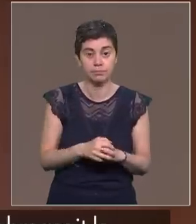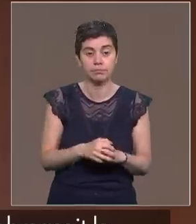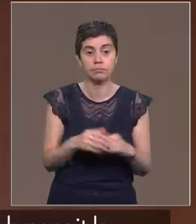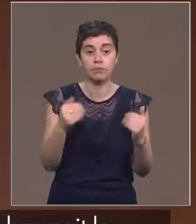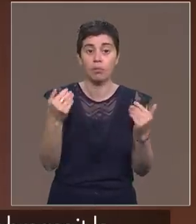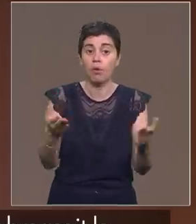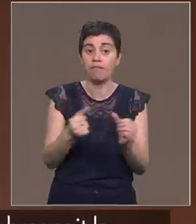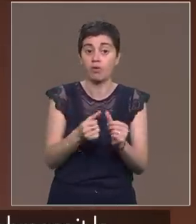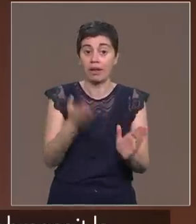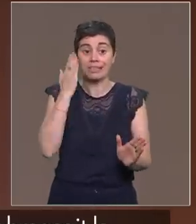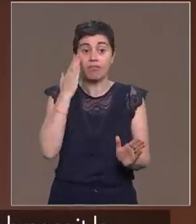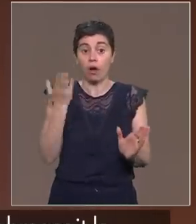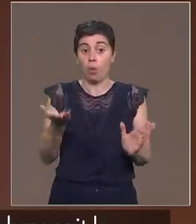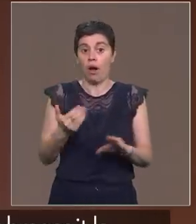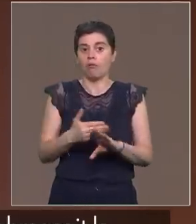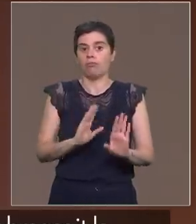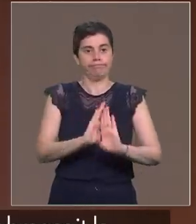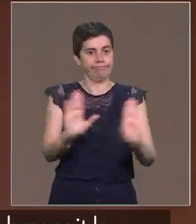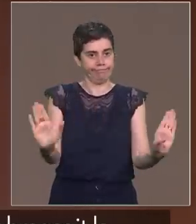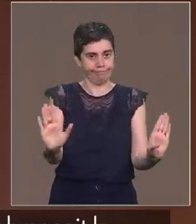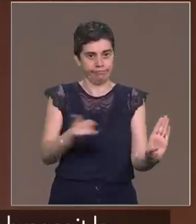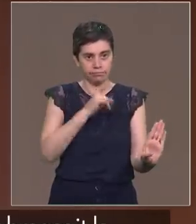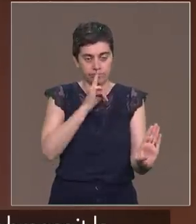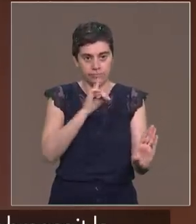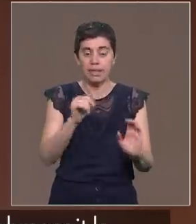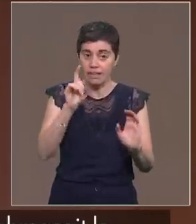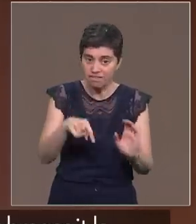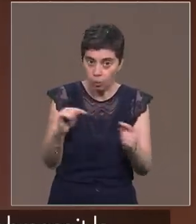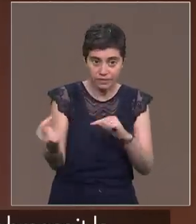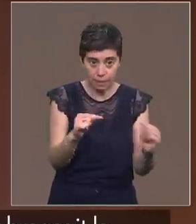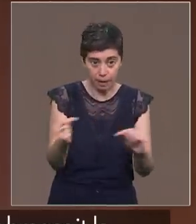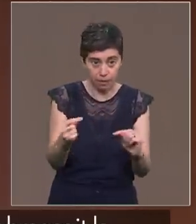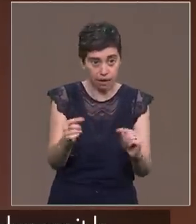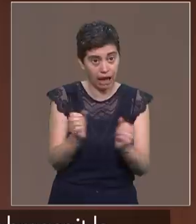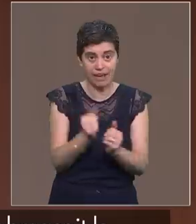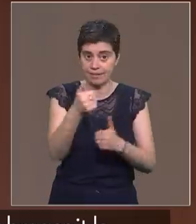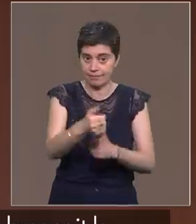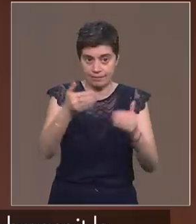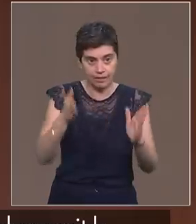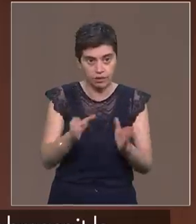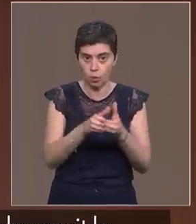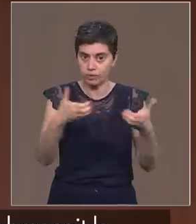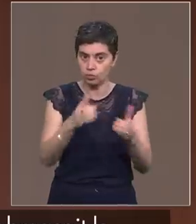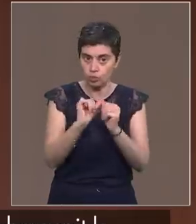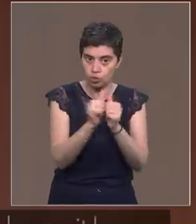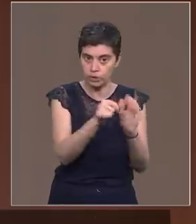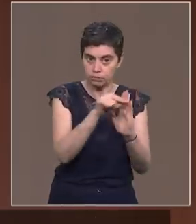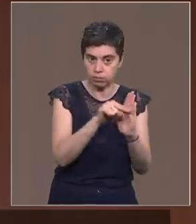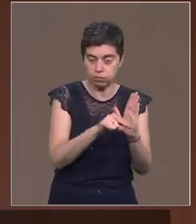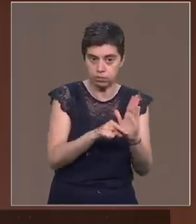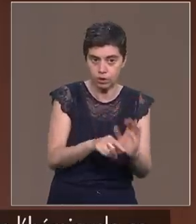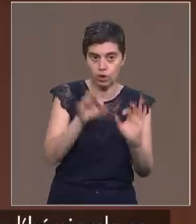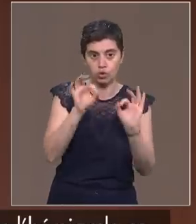ni préempter ces débats à venir, mais ils doivent avoir lieu dans le cadre fixé par notre Constitution.